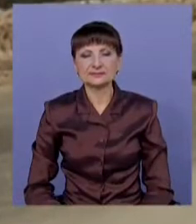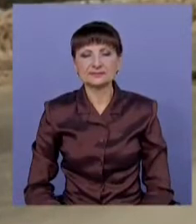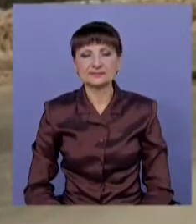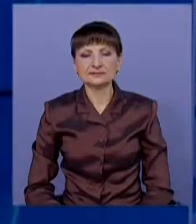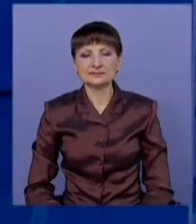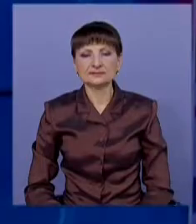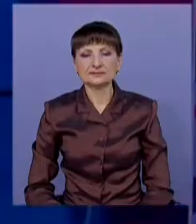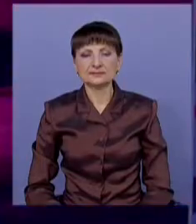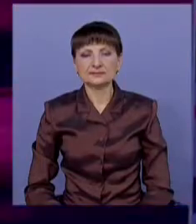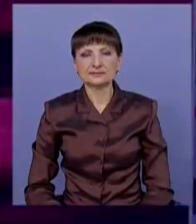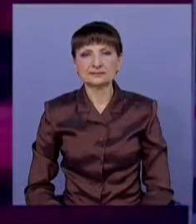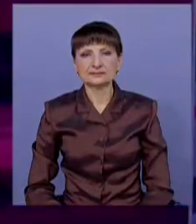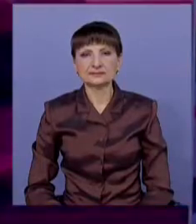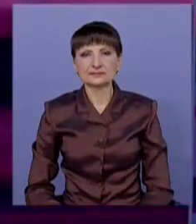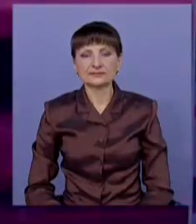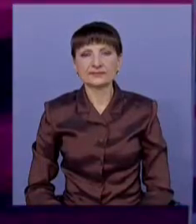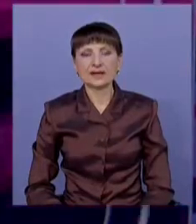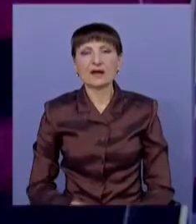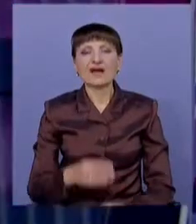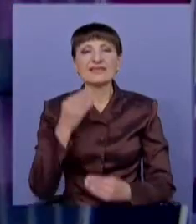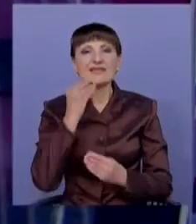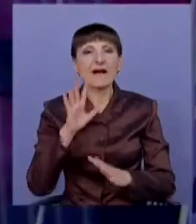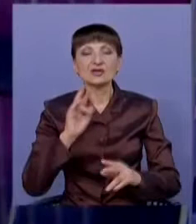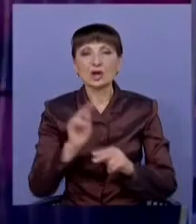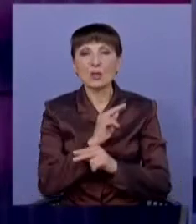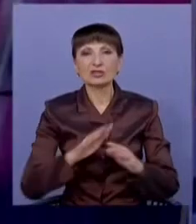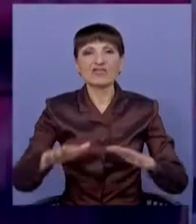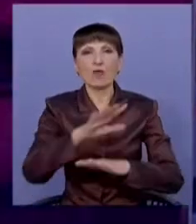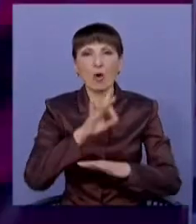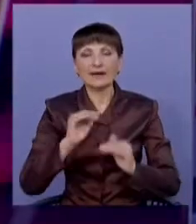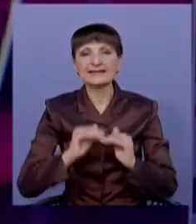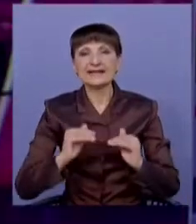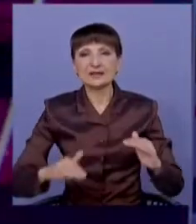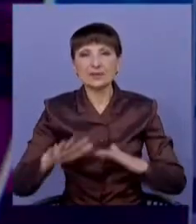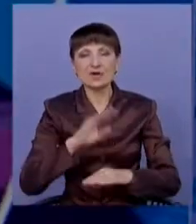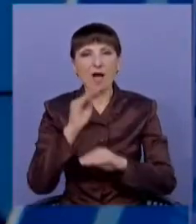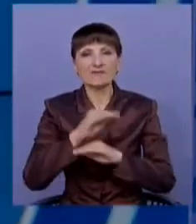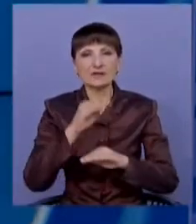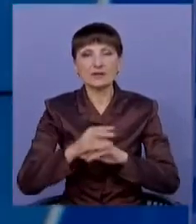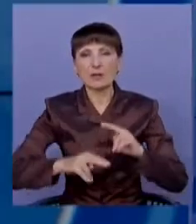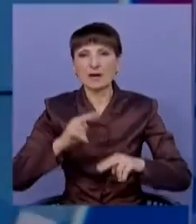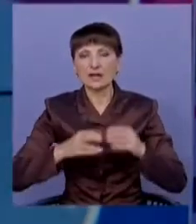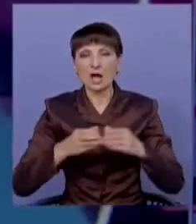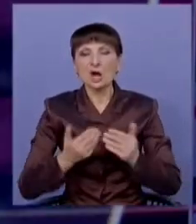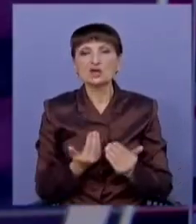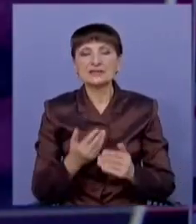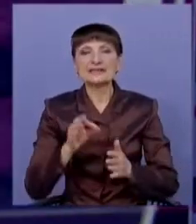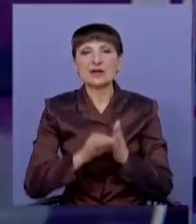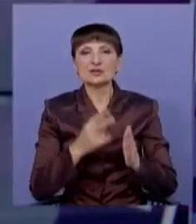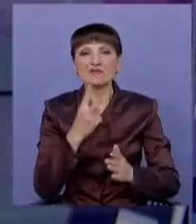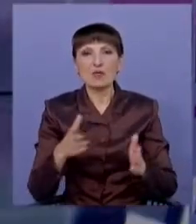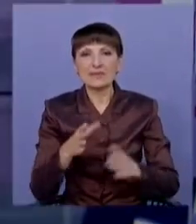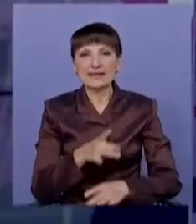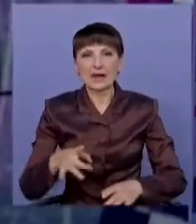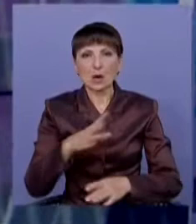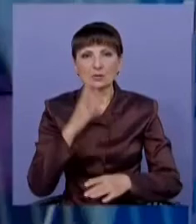«Алматы». В некачественном ремонте дворов и детских площадок обвинили подрядчиков жителей сразу двух